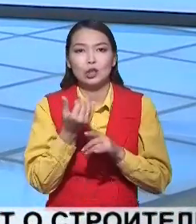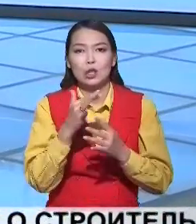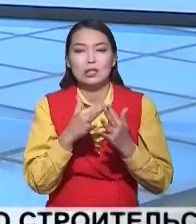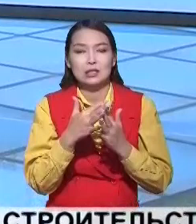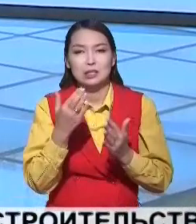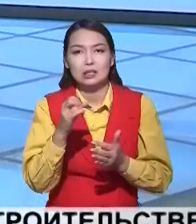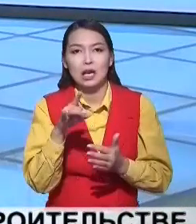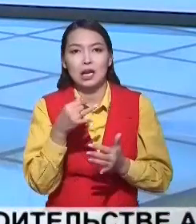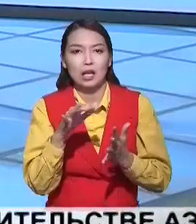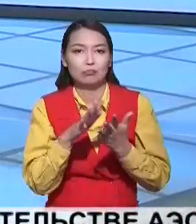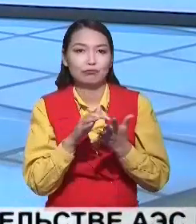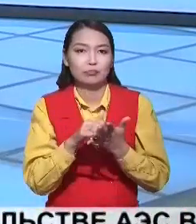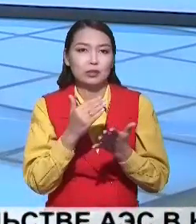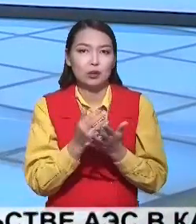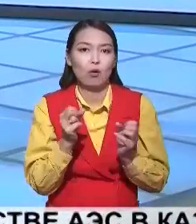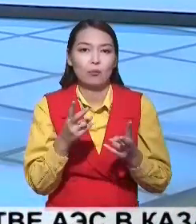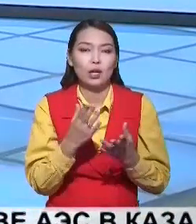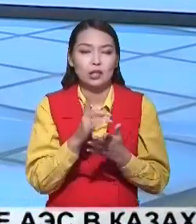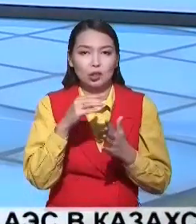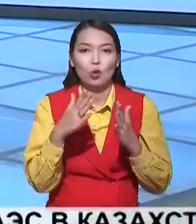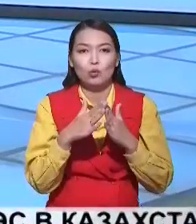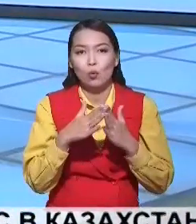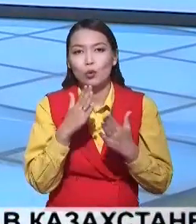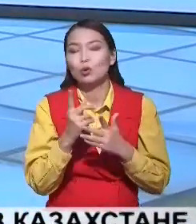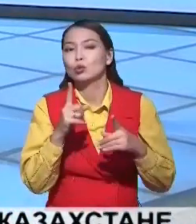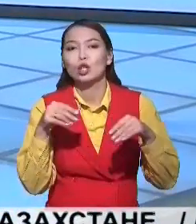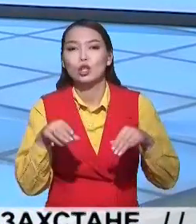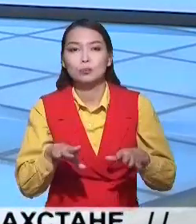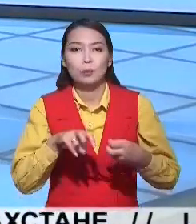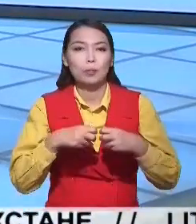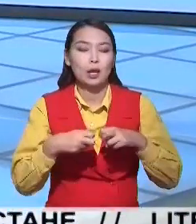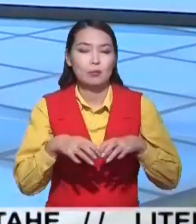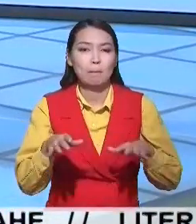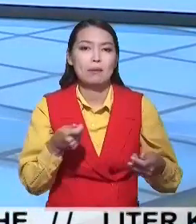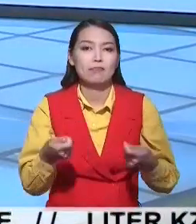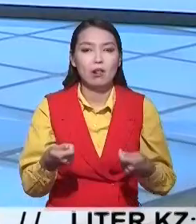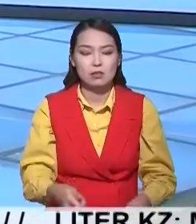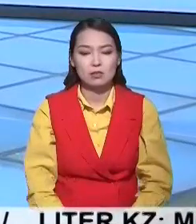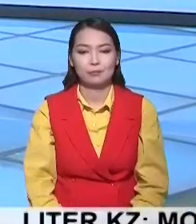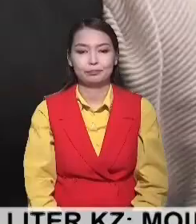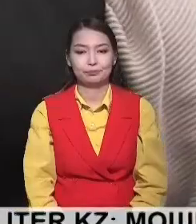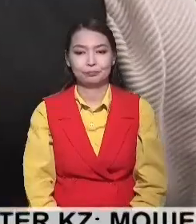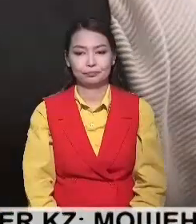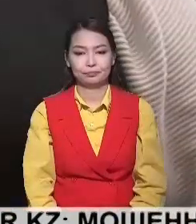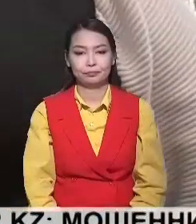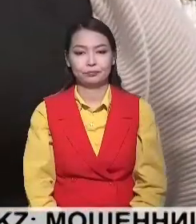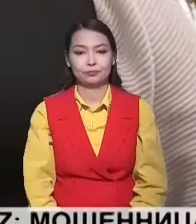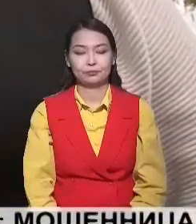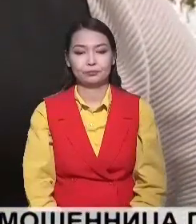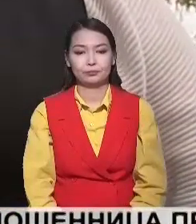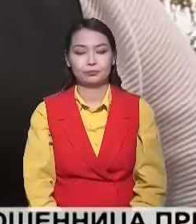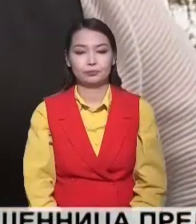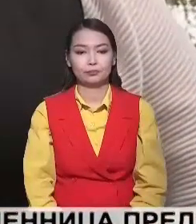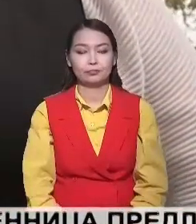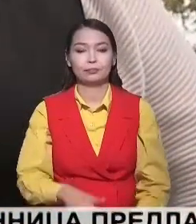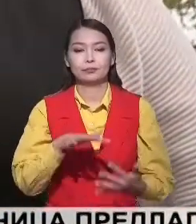Под угрозой оказались и жилые строения. Что предпримут для решения проблемы местные власти, выясняла Ирина Якунина. Жительница